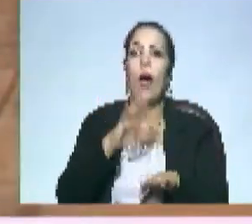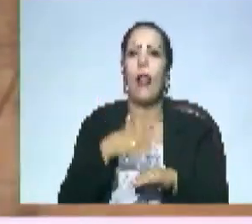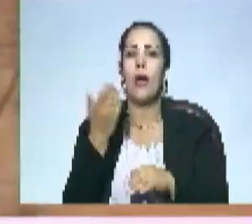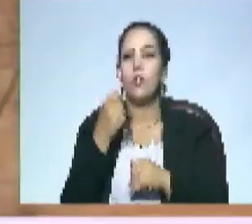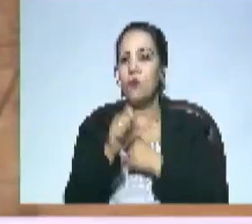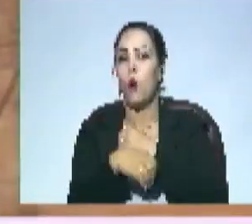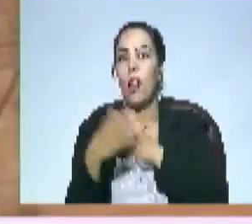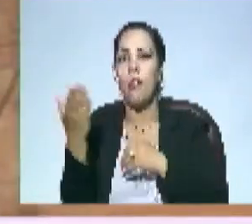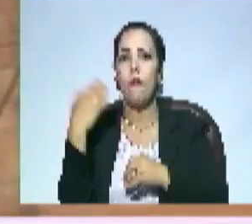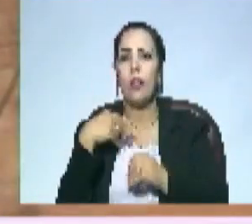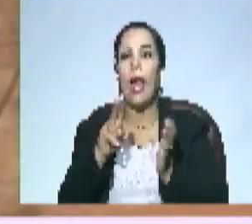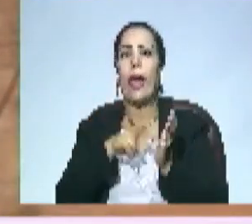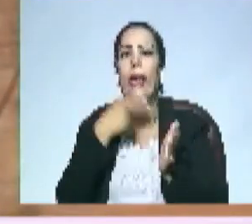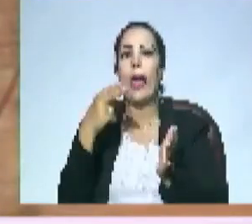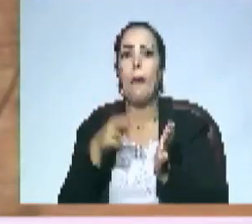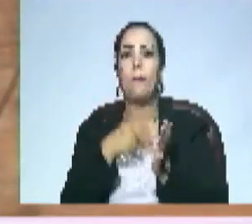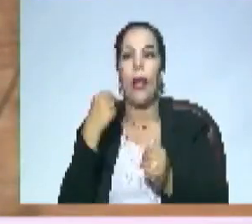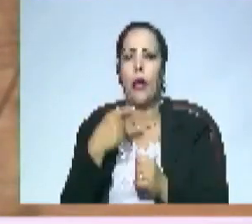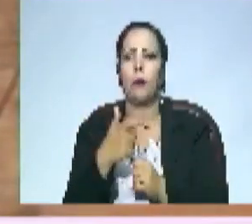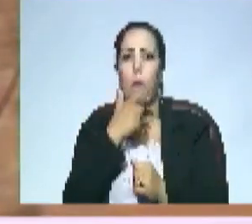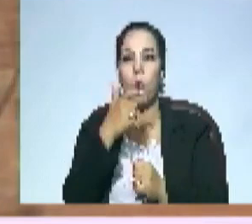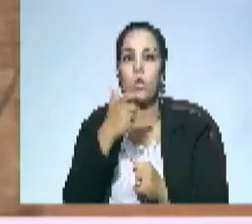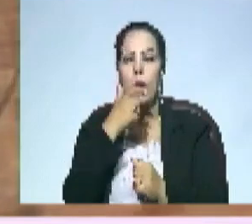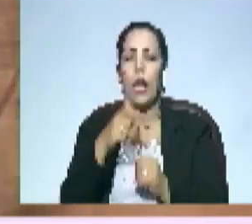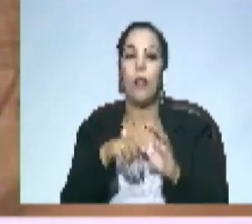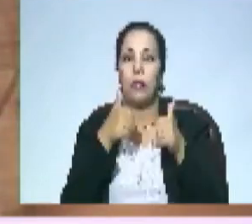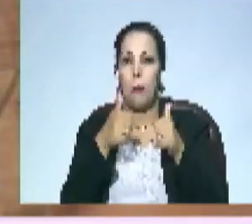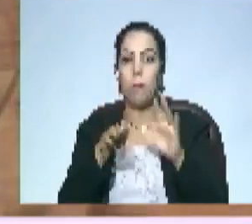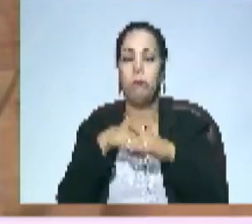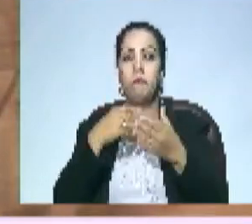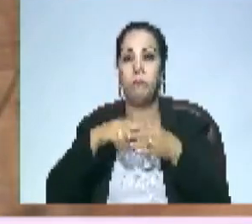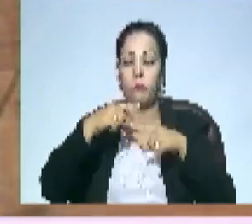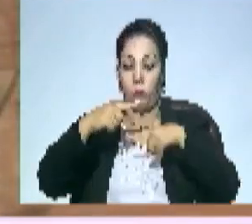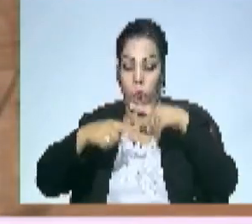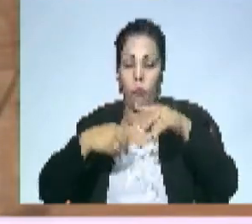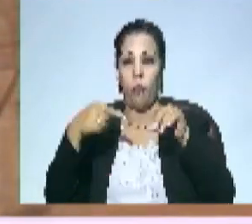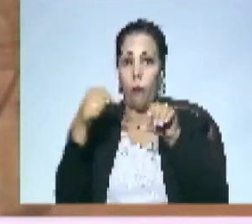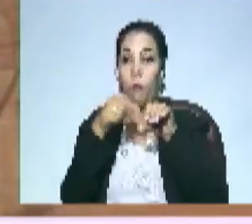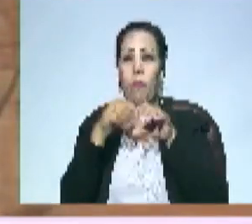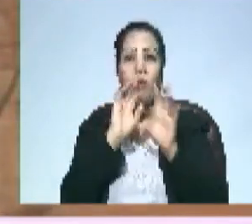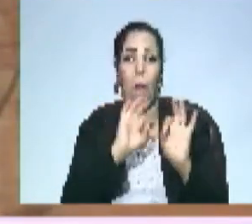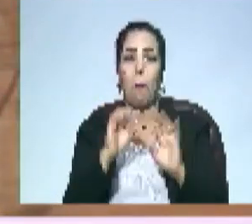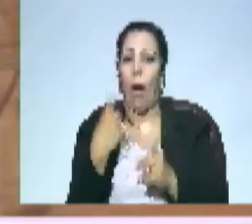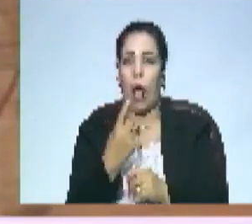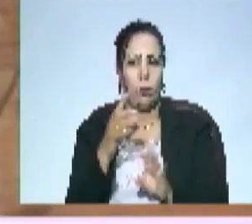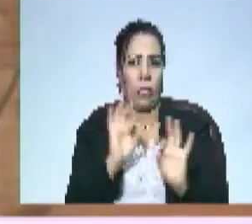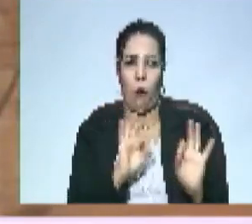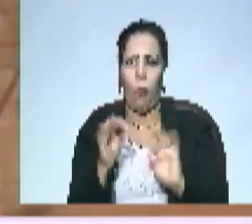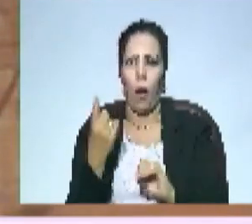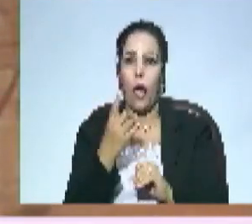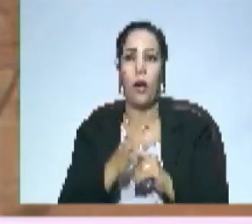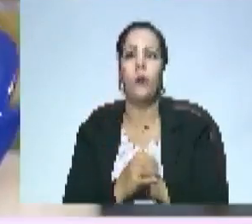الموتزاريلا بالظبط كده هنحشش الكنالوني عادي زي ما بتحشي اي